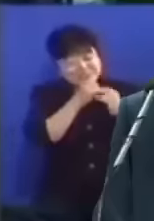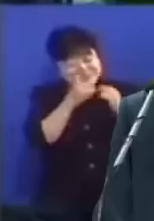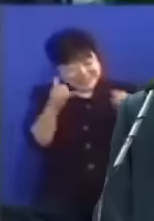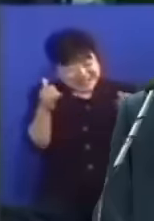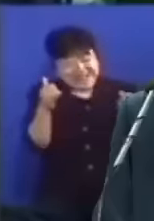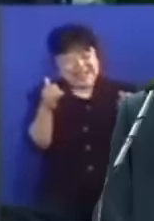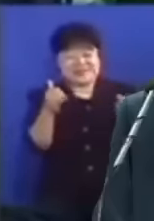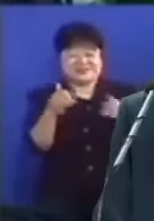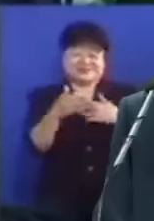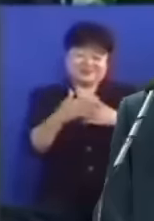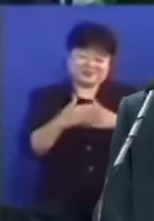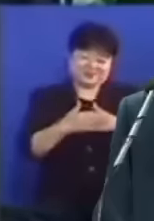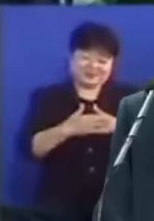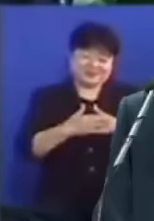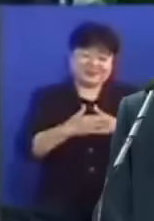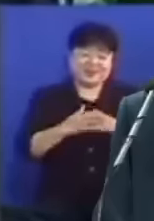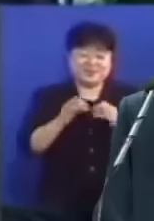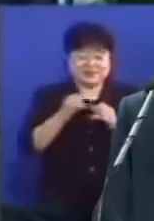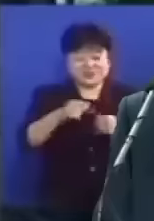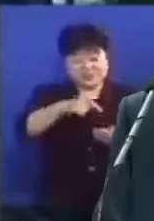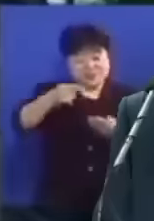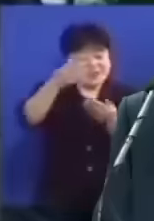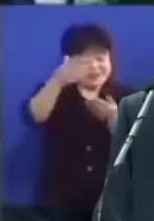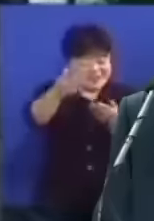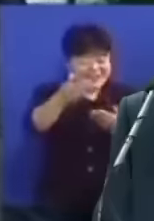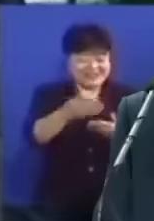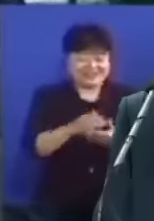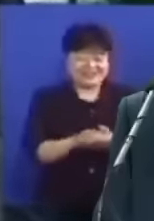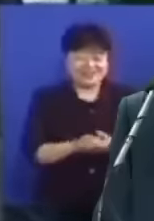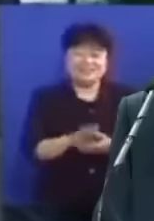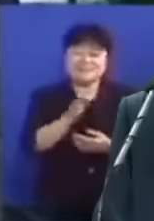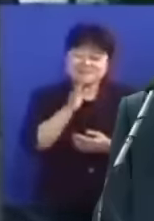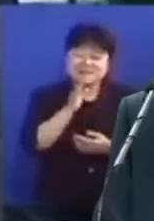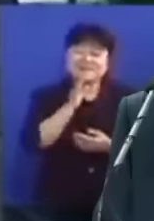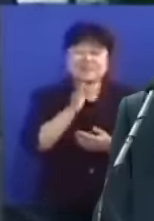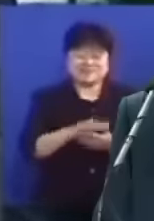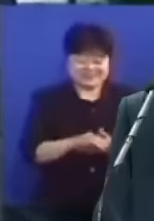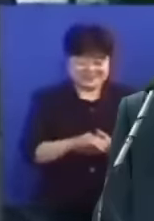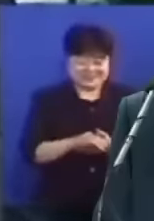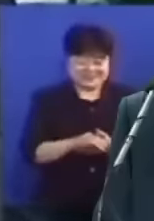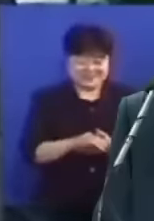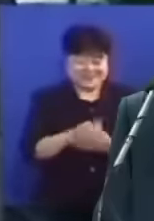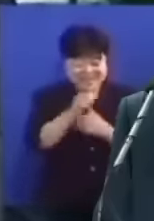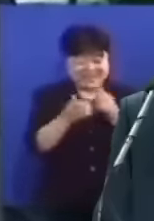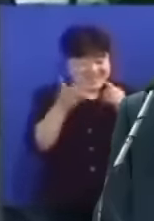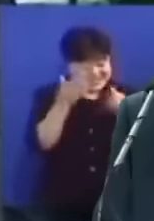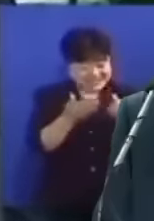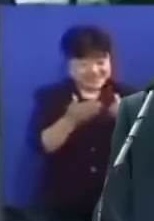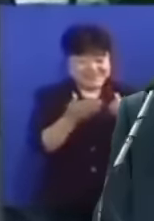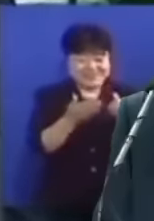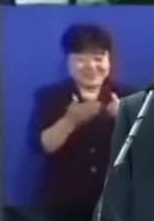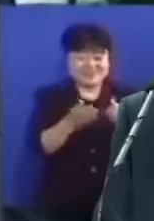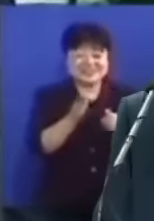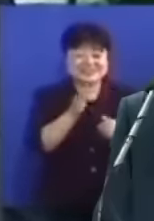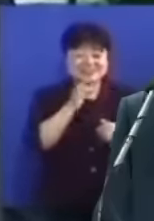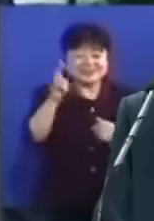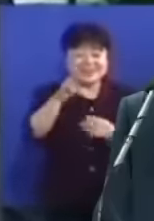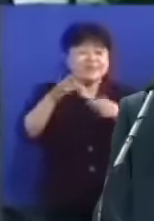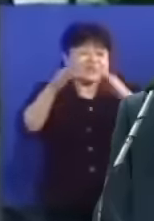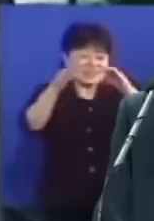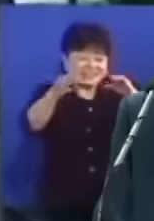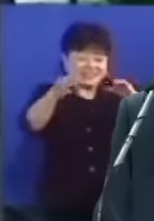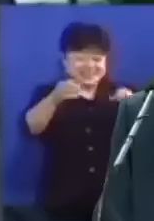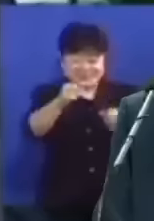사람을 내가 나의 백성으로 택했다, 저래야 된다, 저래야 된다, 하나님이 찬미하는